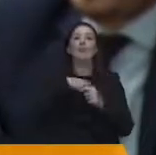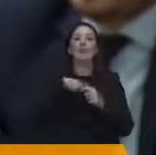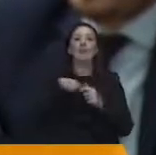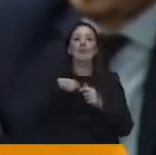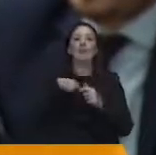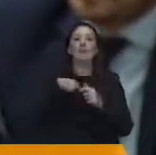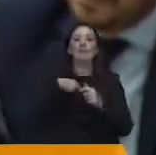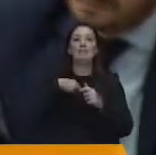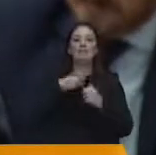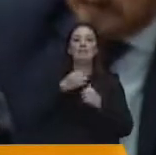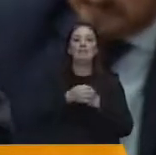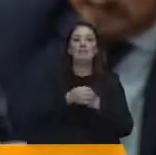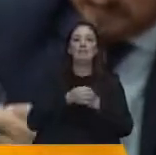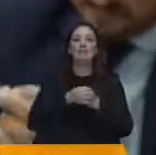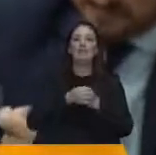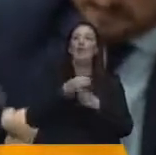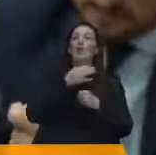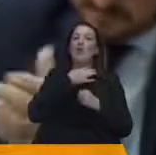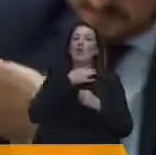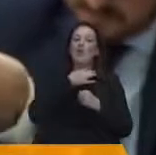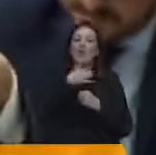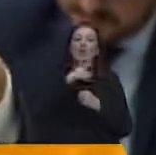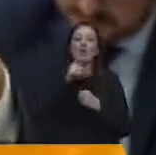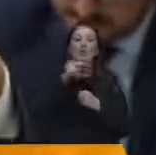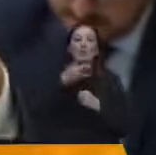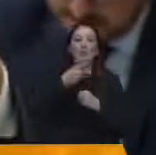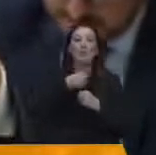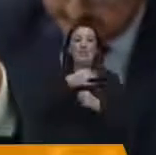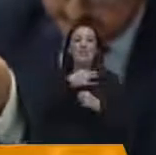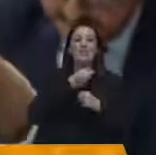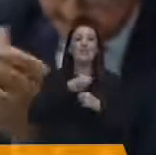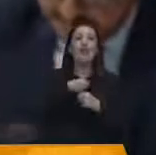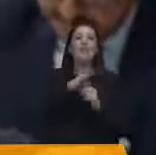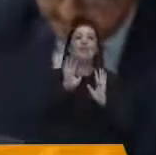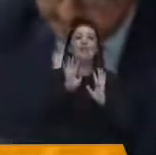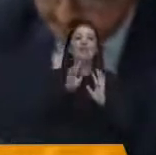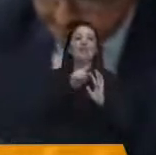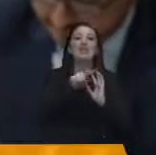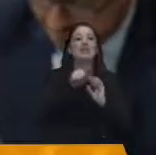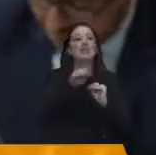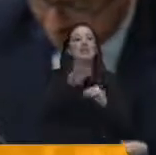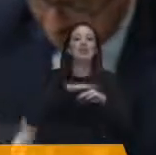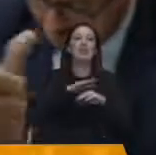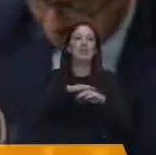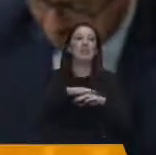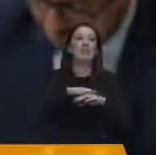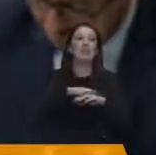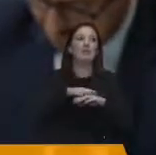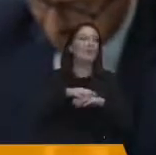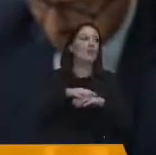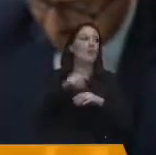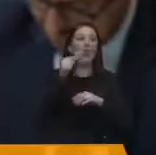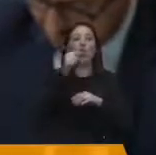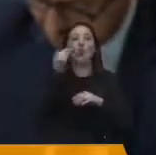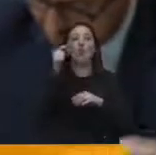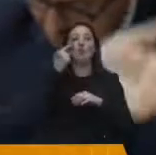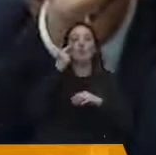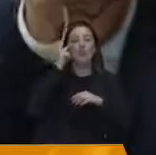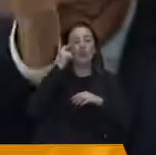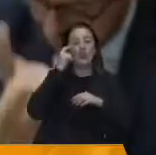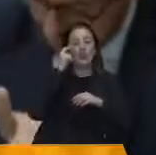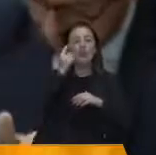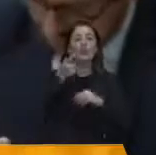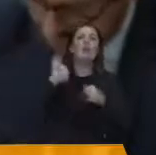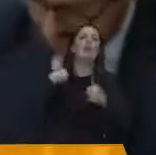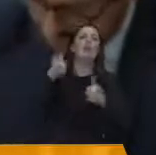Belediyesi'nin. Lütfen şurayı bize müsaade etmediniz. Siz bari yapın. Olumsuz görüş. Tekrar bir